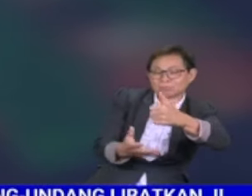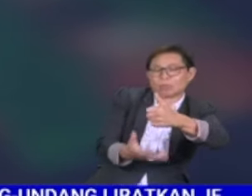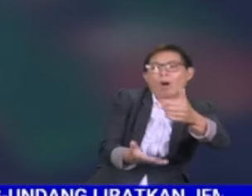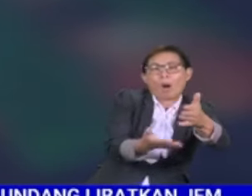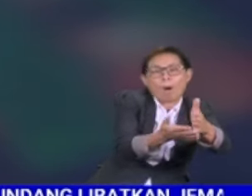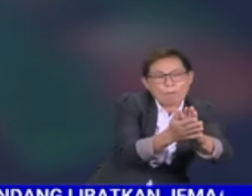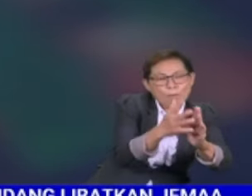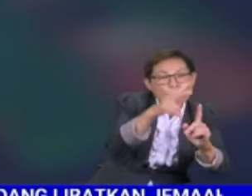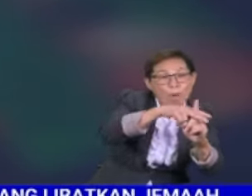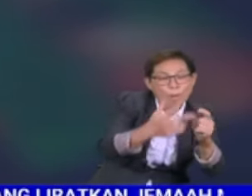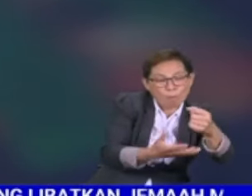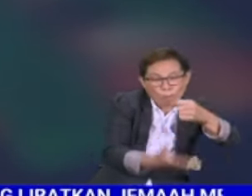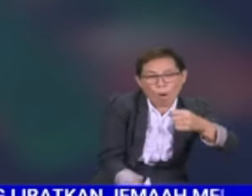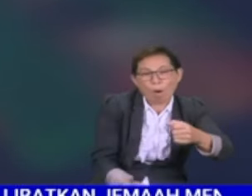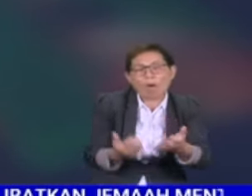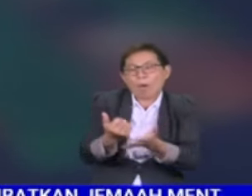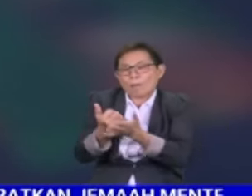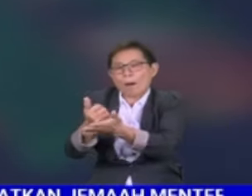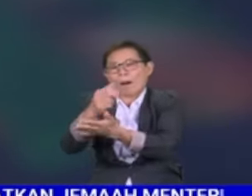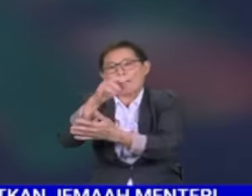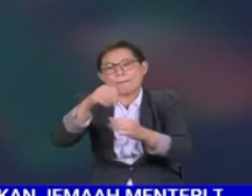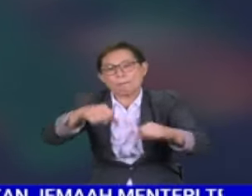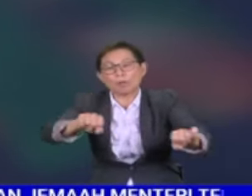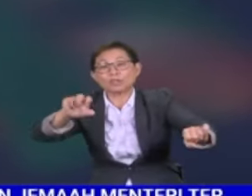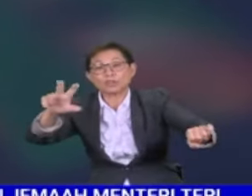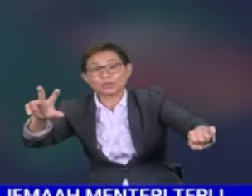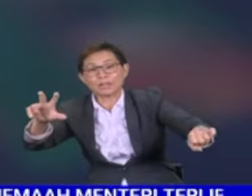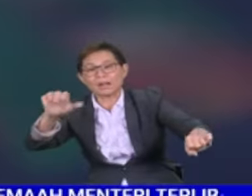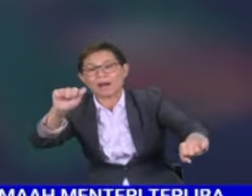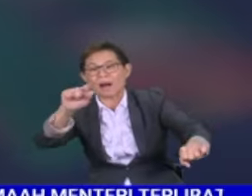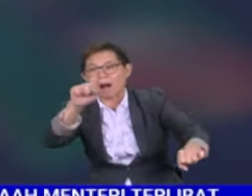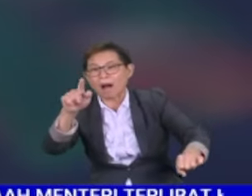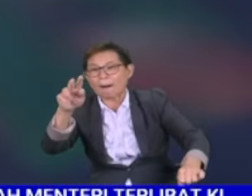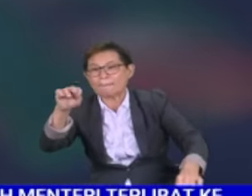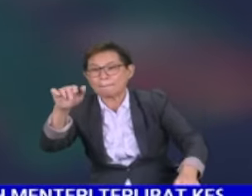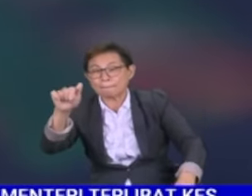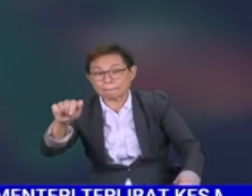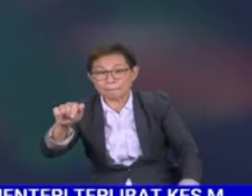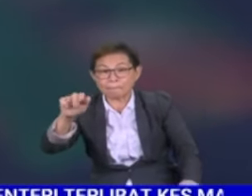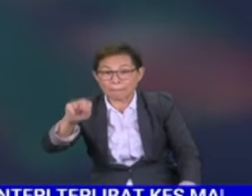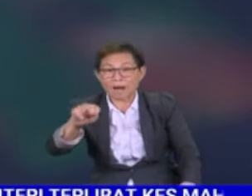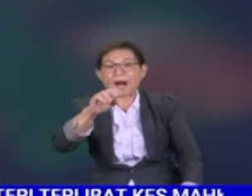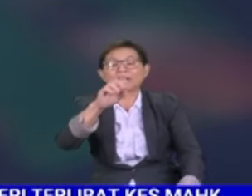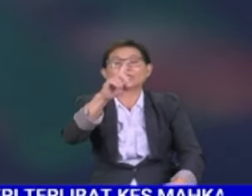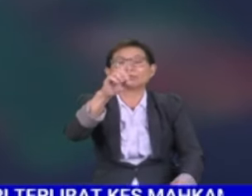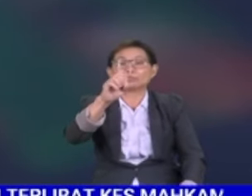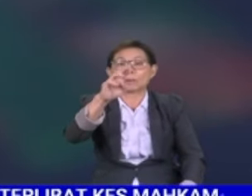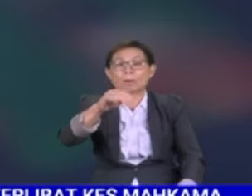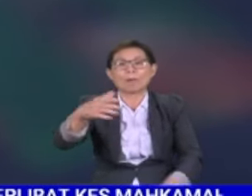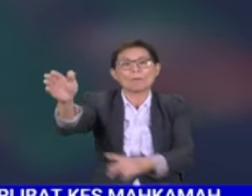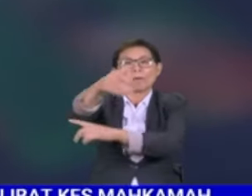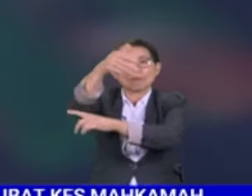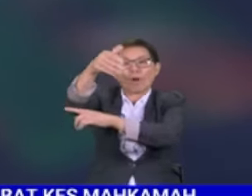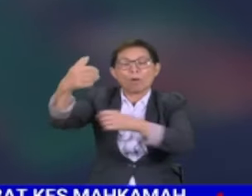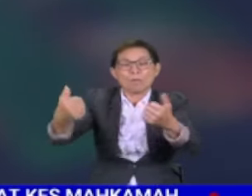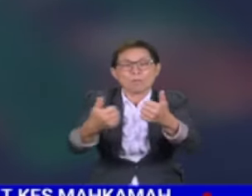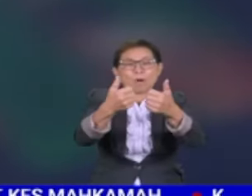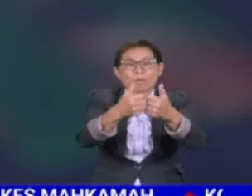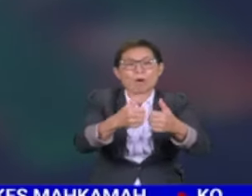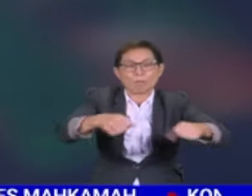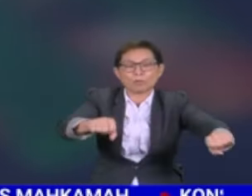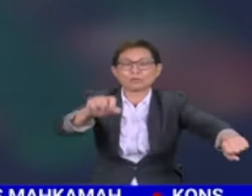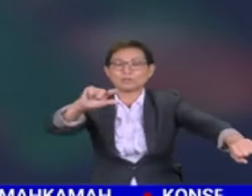KBS bagi membantu pelumbung motor Trinegara Saripuddin Azman ataupun Damok yang mengibar bendera Malaysia dalam kejuaraan motosikal dunia